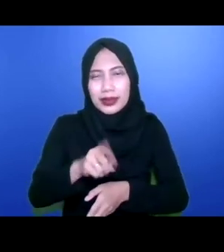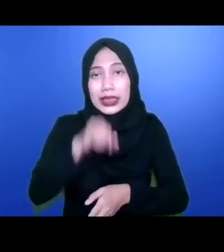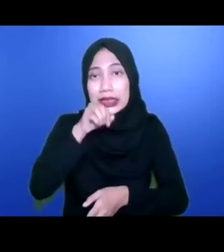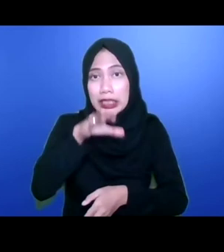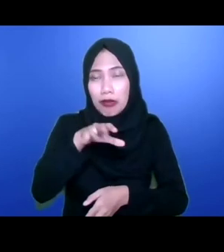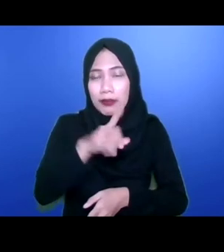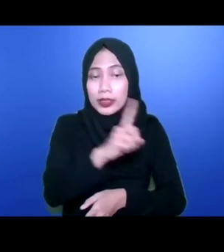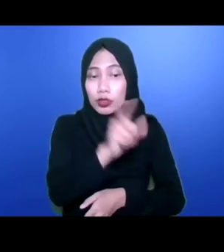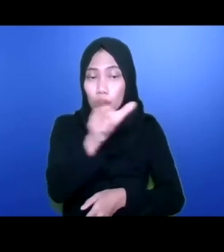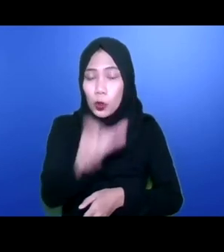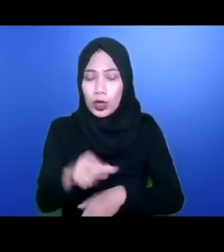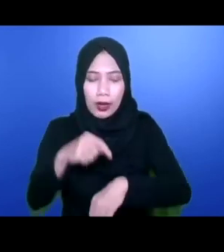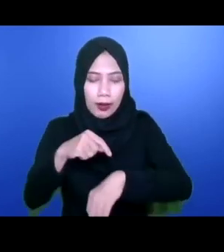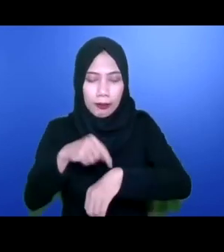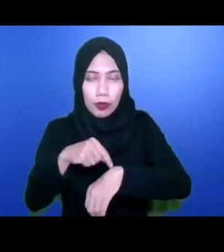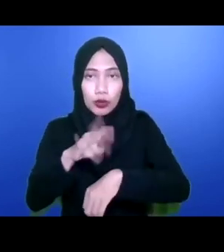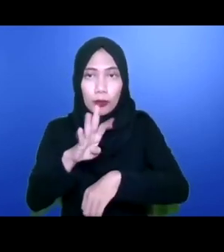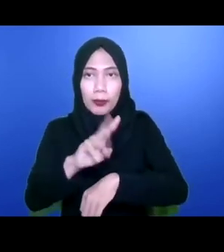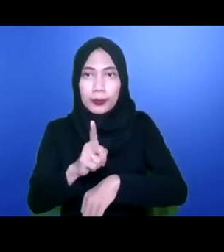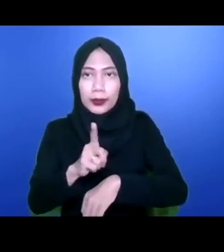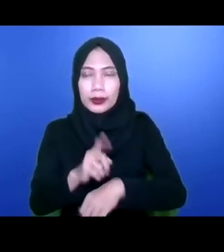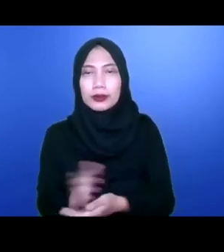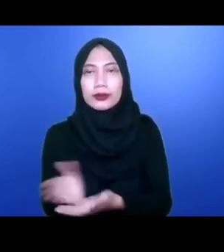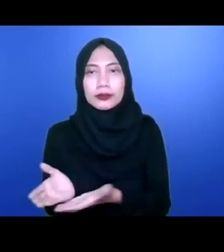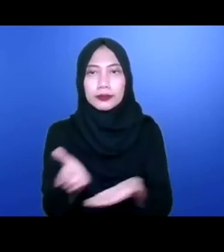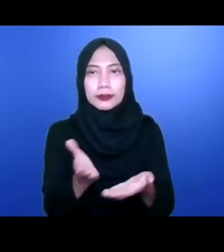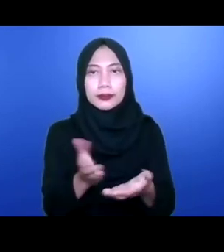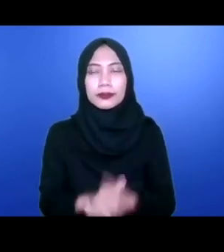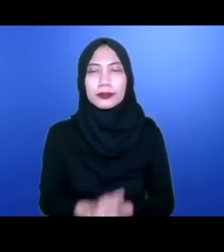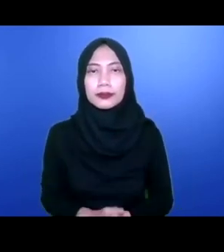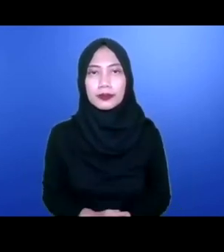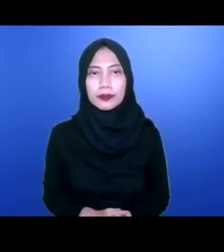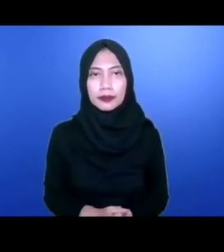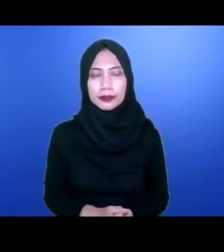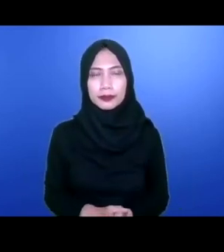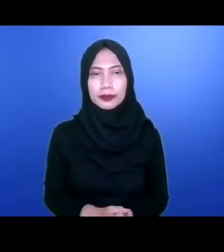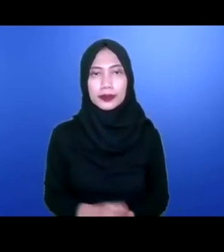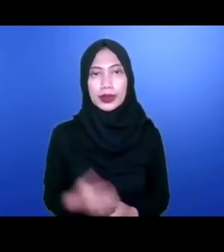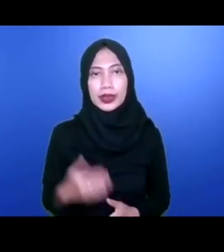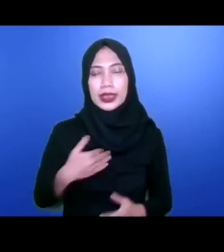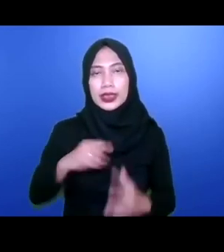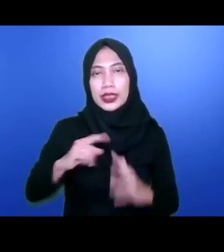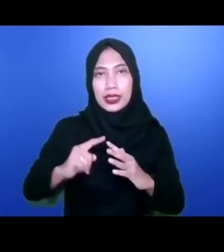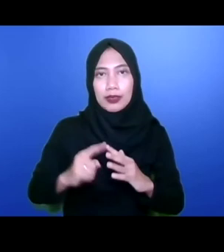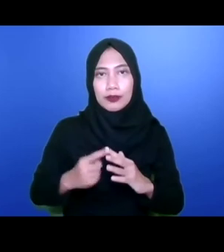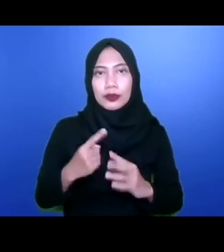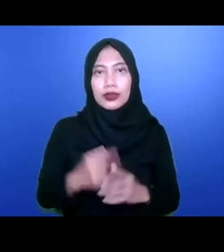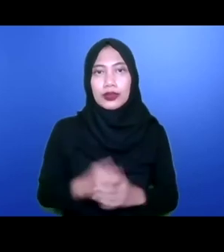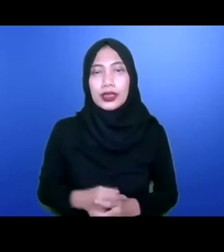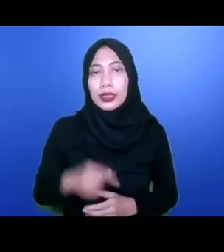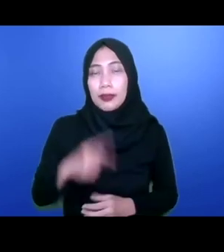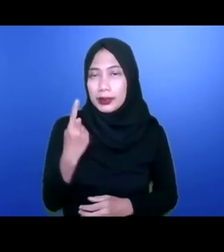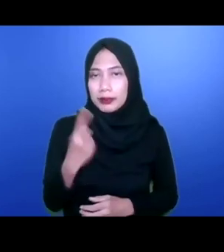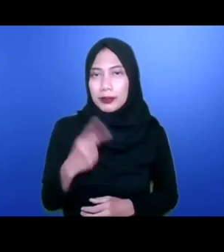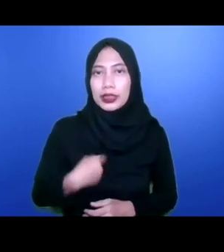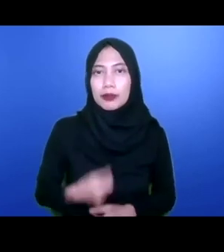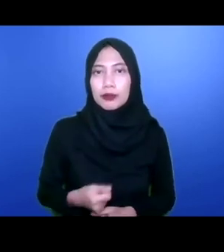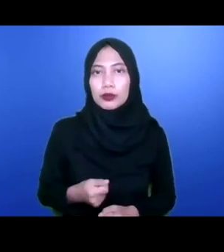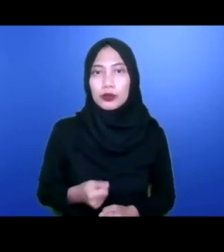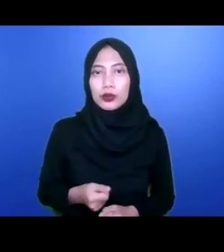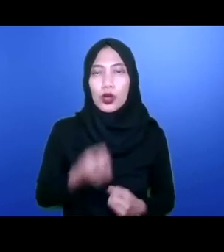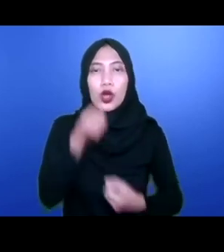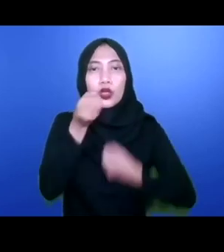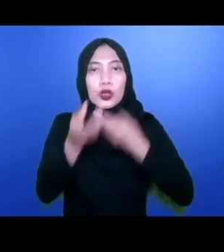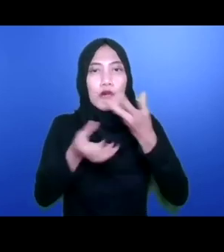masing-masing untuk merespon ini. Mungkin mulai dari Pak Riki. Jadi saya saja sebetulnya kita lakukan kampanye nasional.